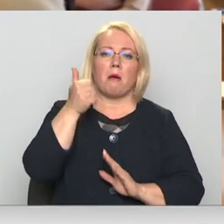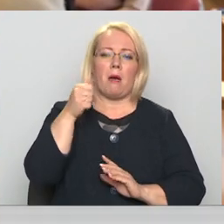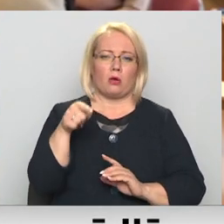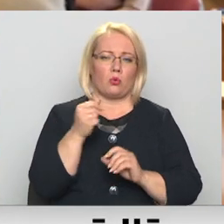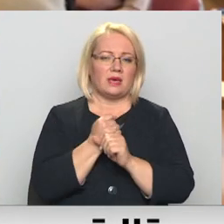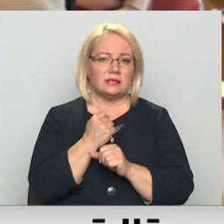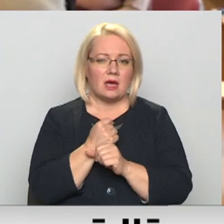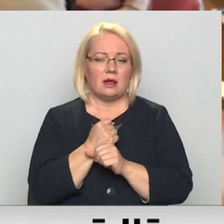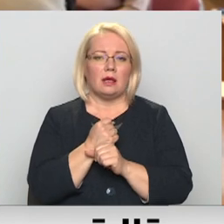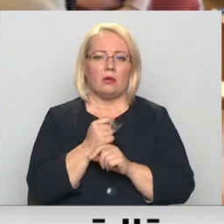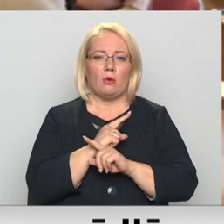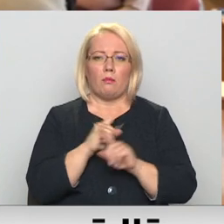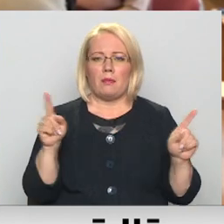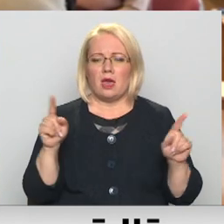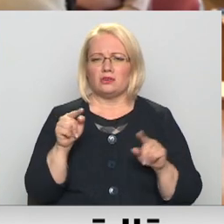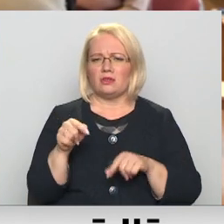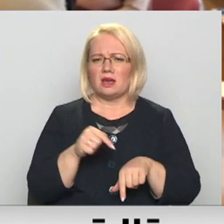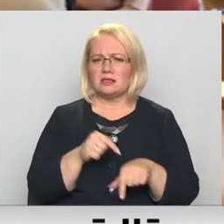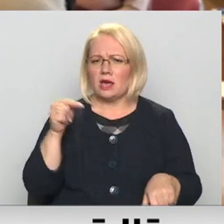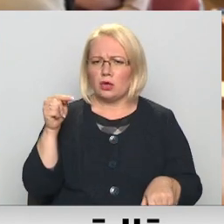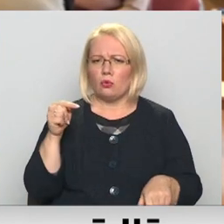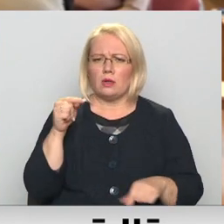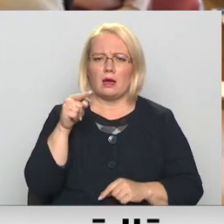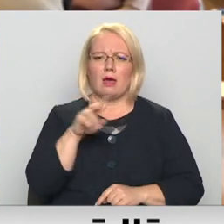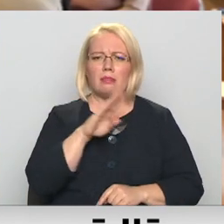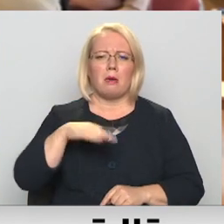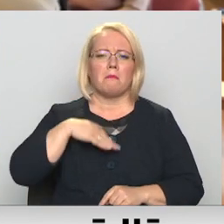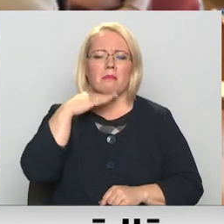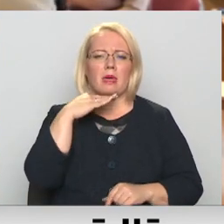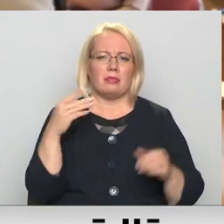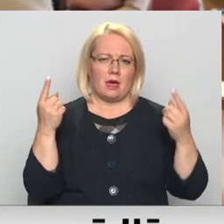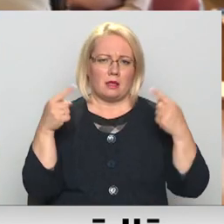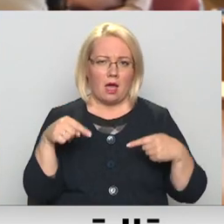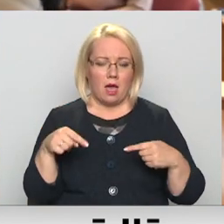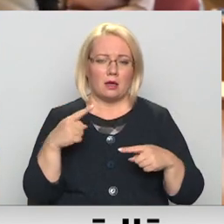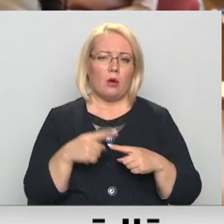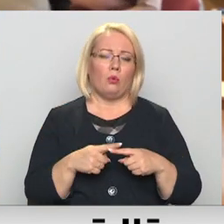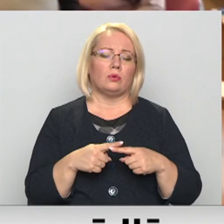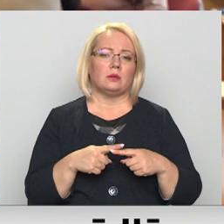un pēkšņi tu sajūti, ka tev tam nepietiek laika. Un